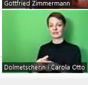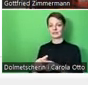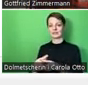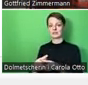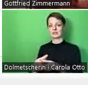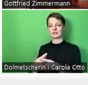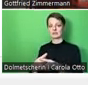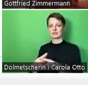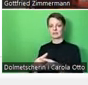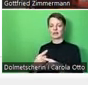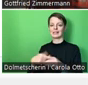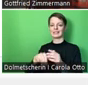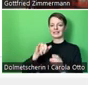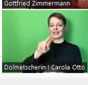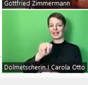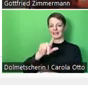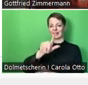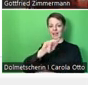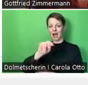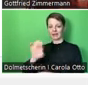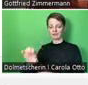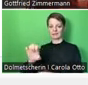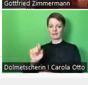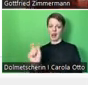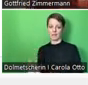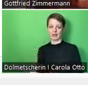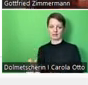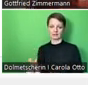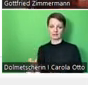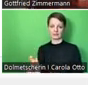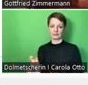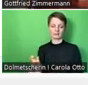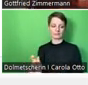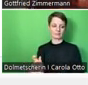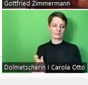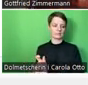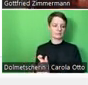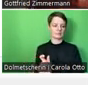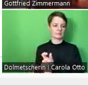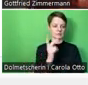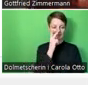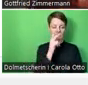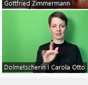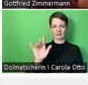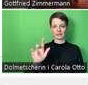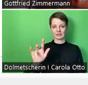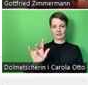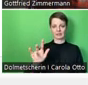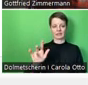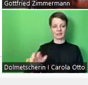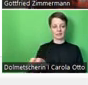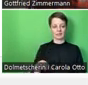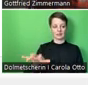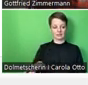hineingeschoben als Inline-Element. Das sieht man daran, wenn ich jetzt hier rechts klicke Eins oder Seite das